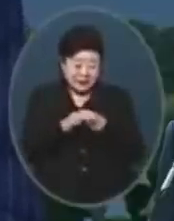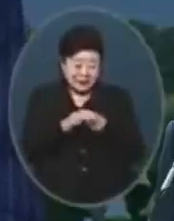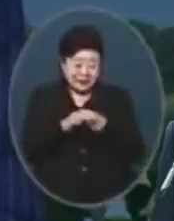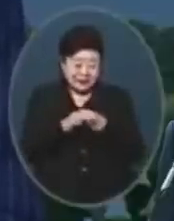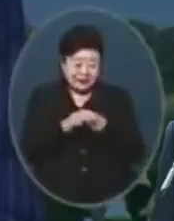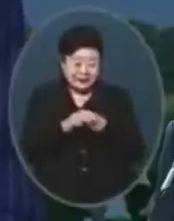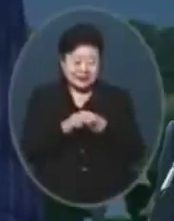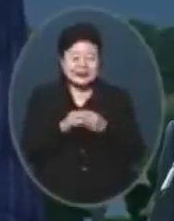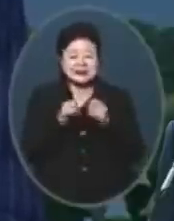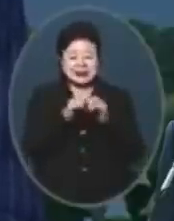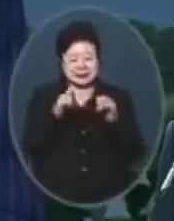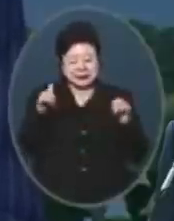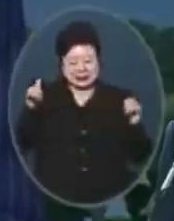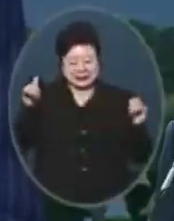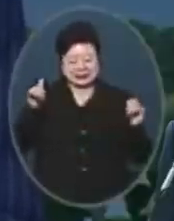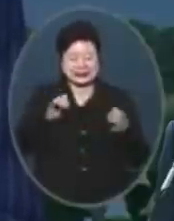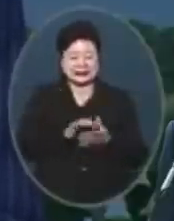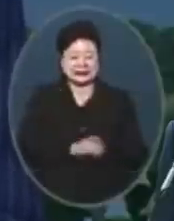사람들은